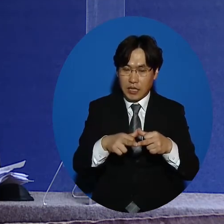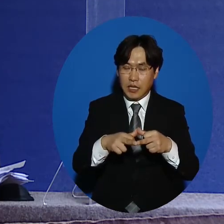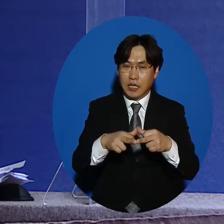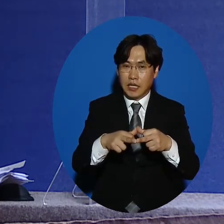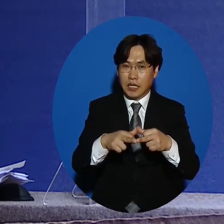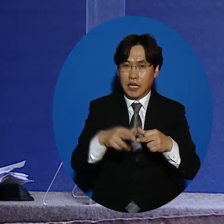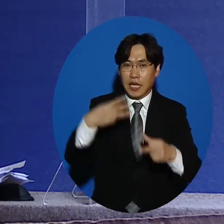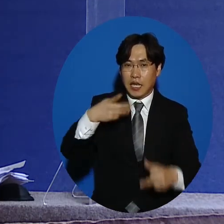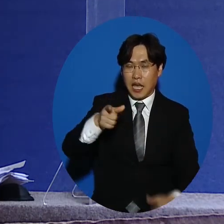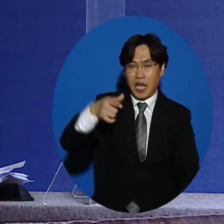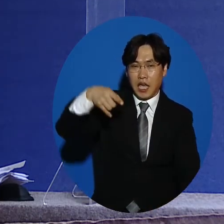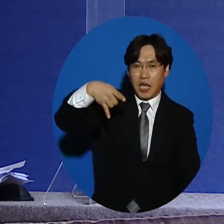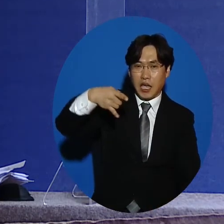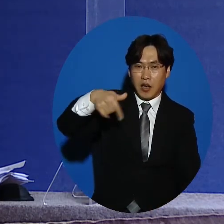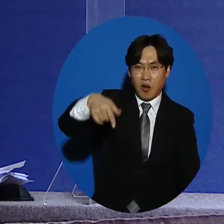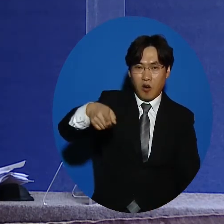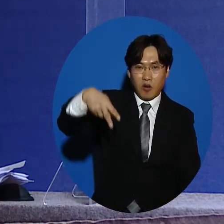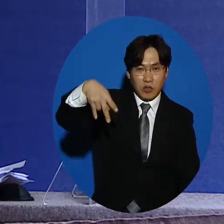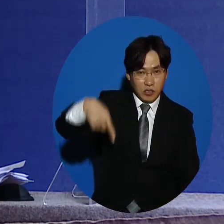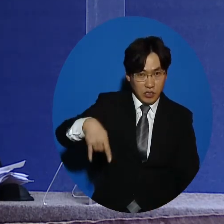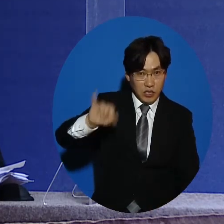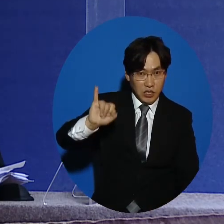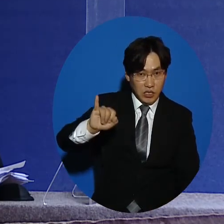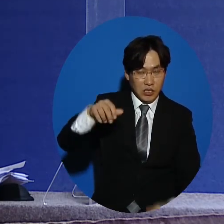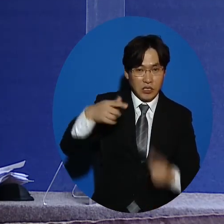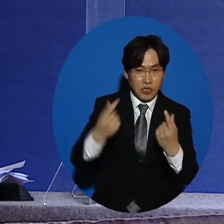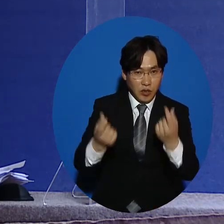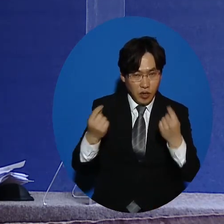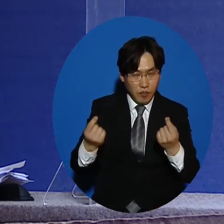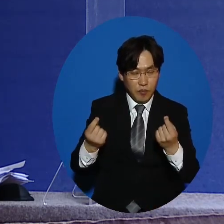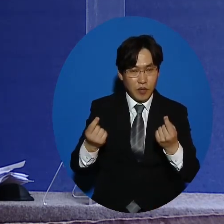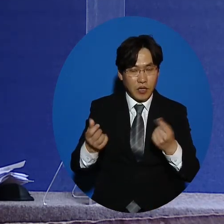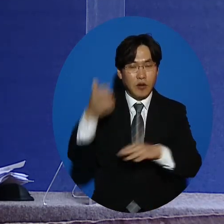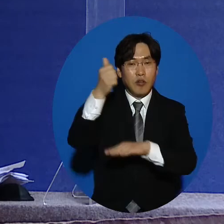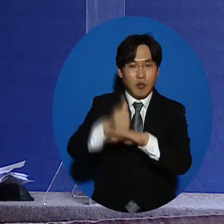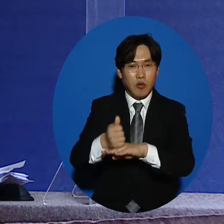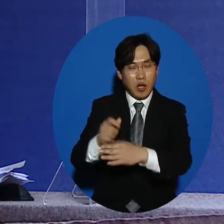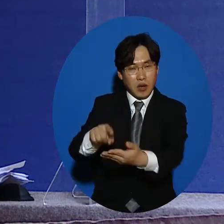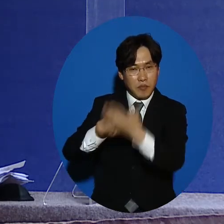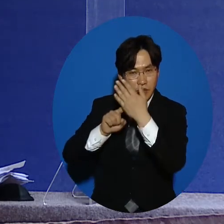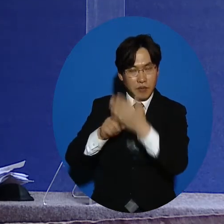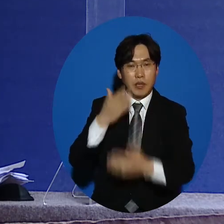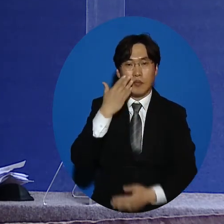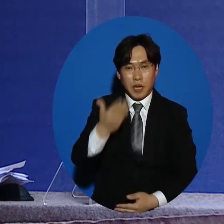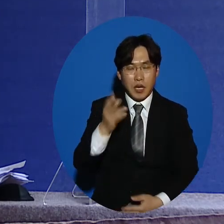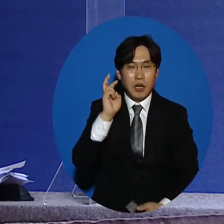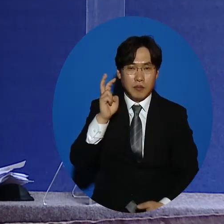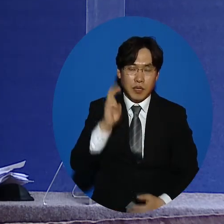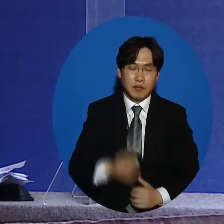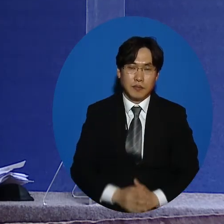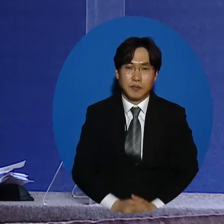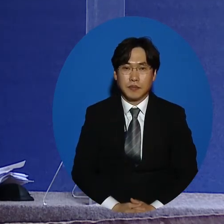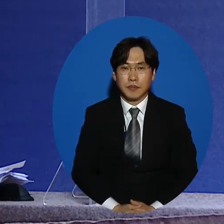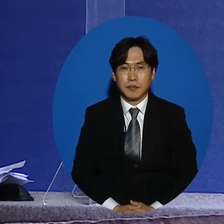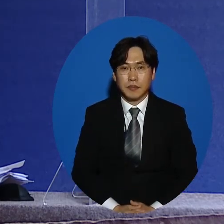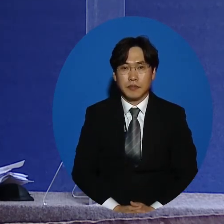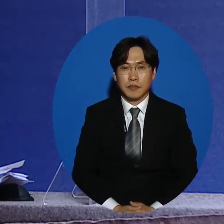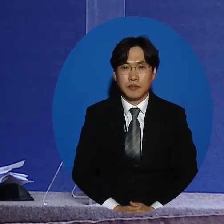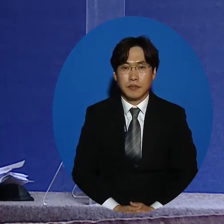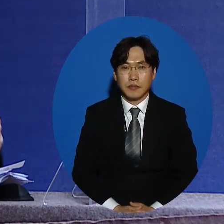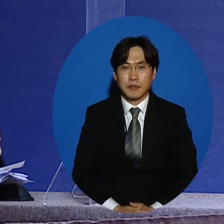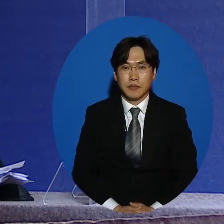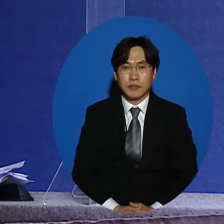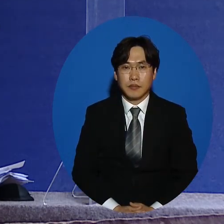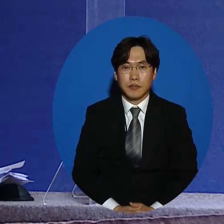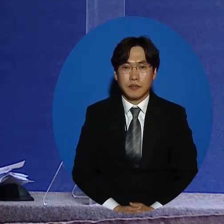레거시처럼 행복하고 평화로운 그런 결론이 나지 않나, 이렇게 생각을 해봅니다. 그렇게